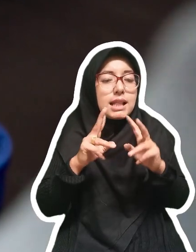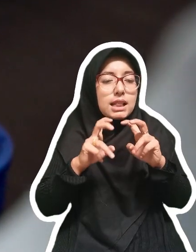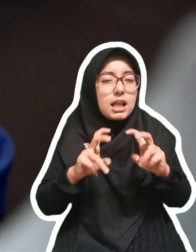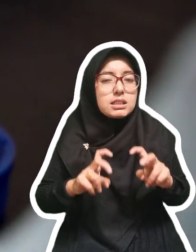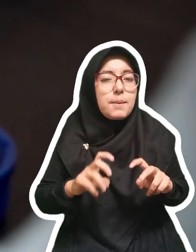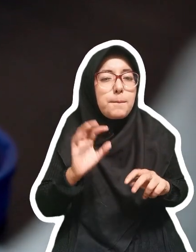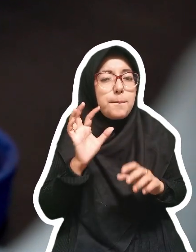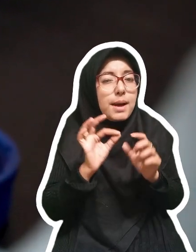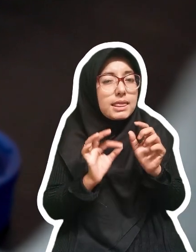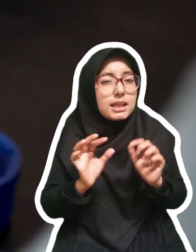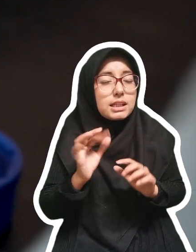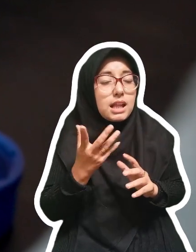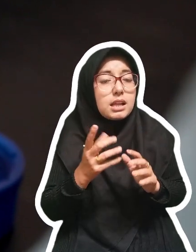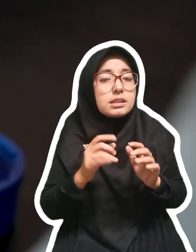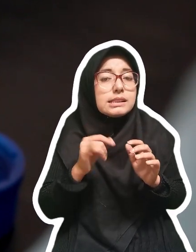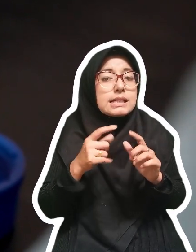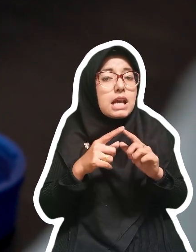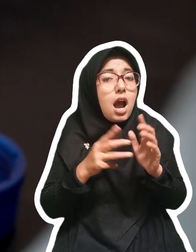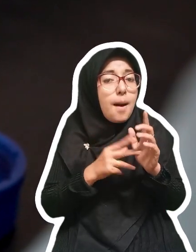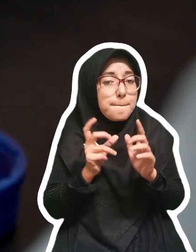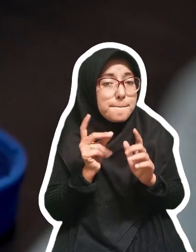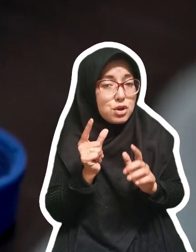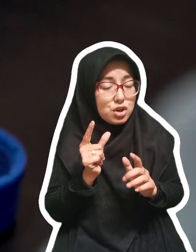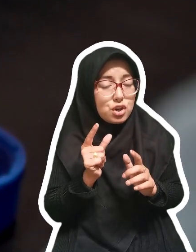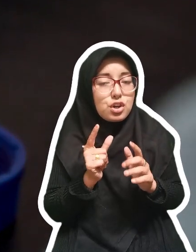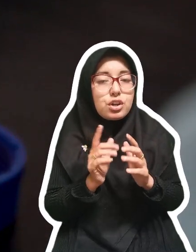identifikasi bakteri dan jamur.